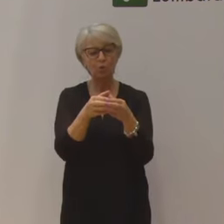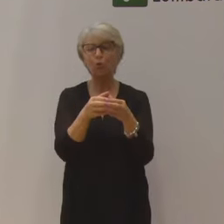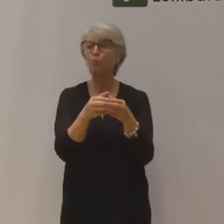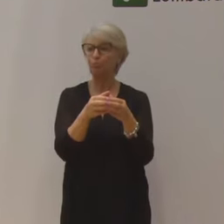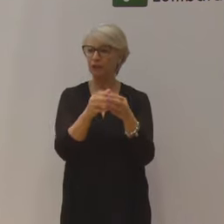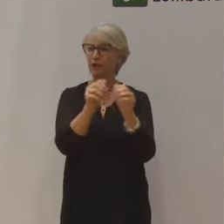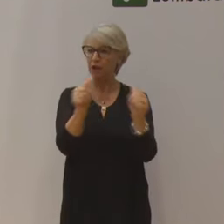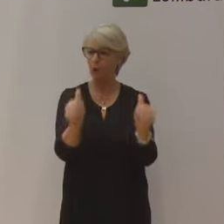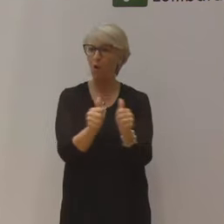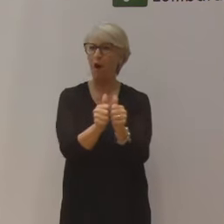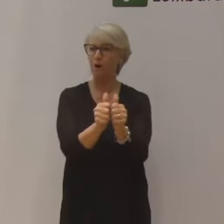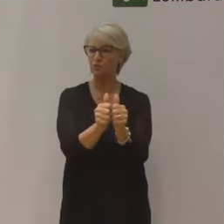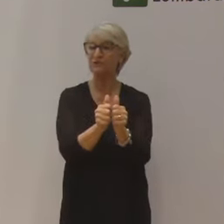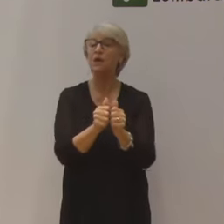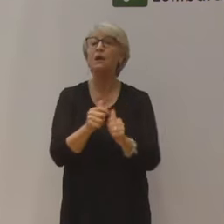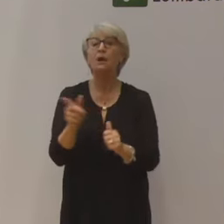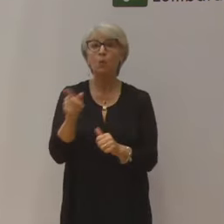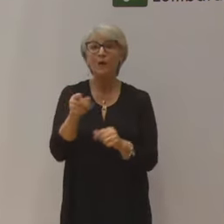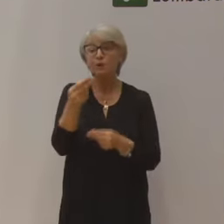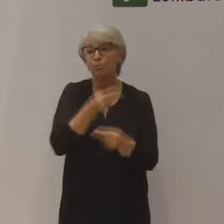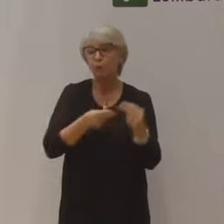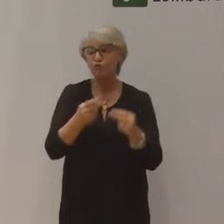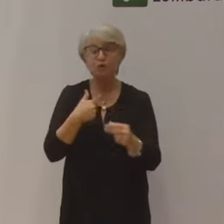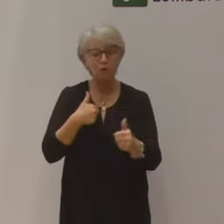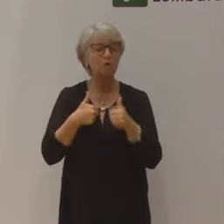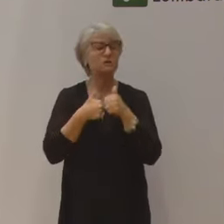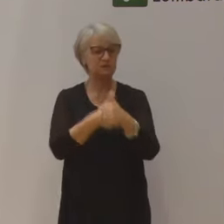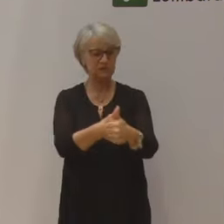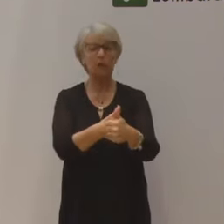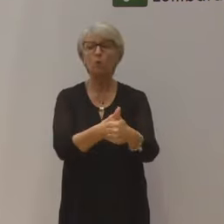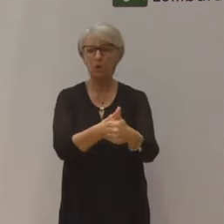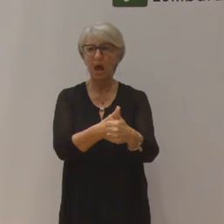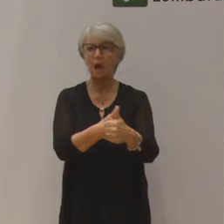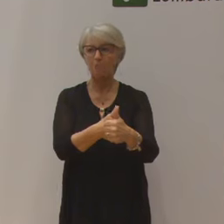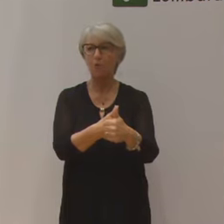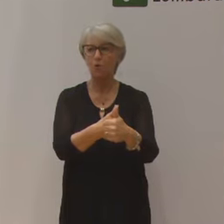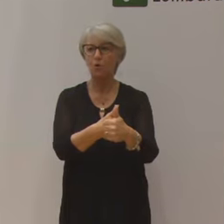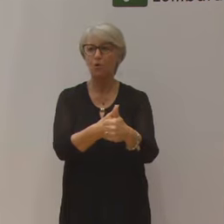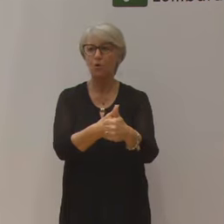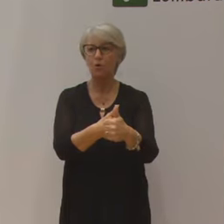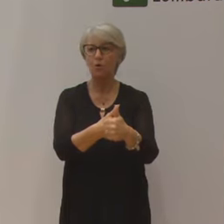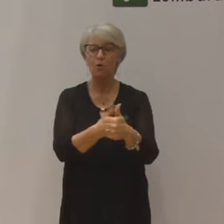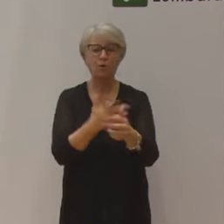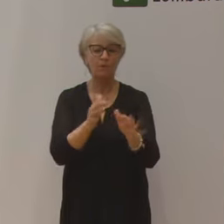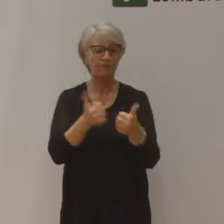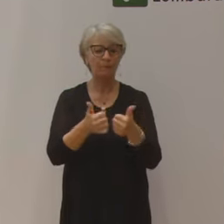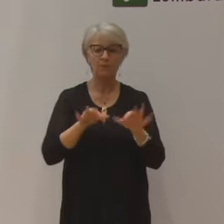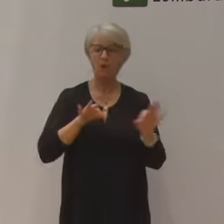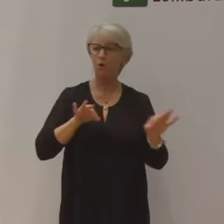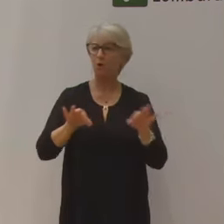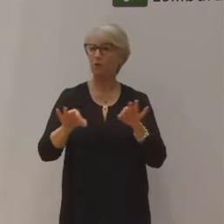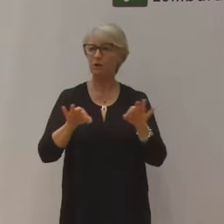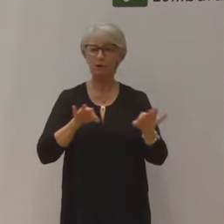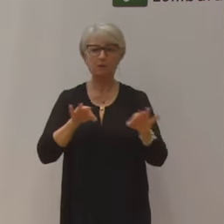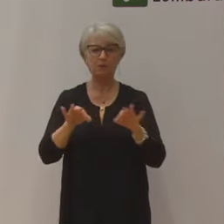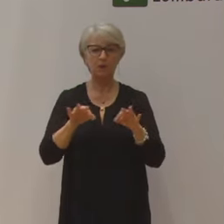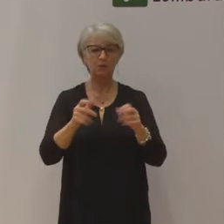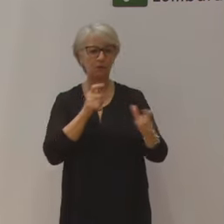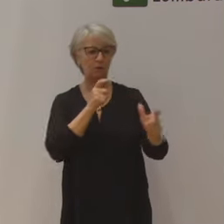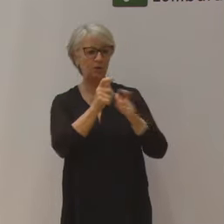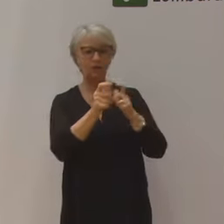co-housing. Questi sono progetti che noi seguiamo dal punto di vista più, come dire, di coordinamento e di rapporti